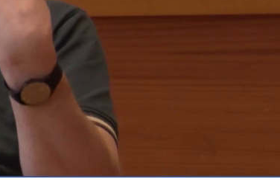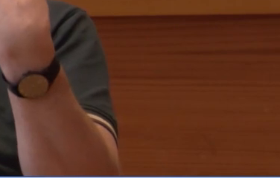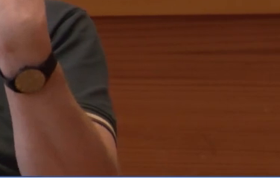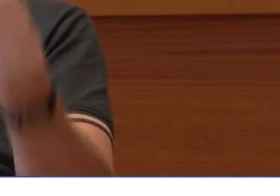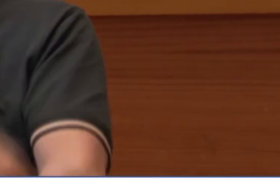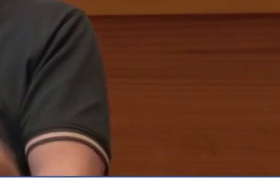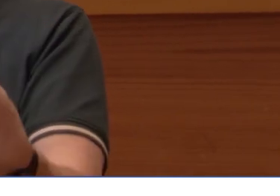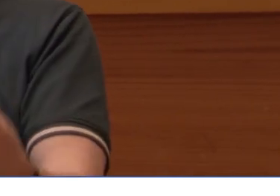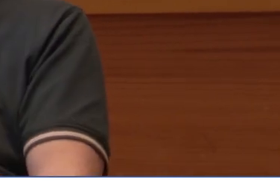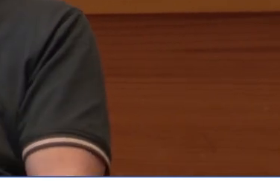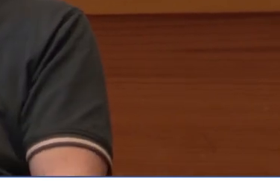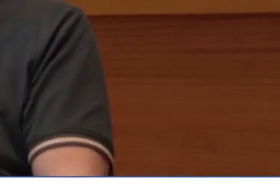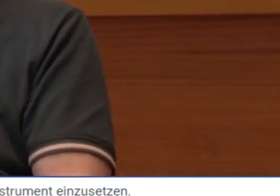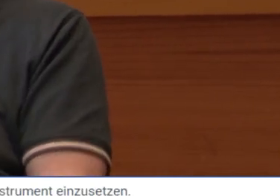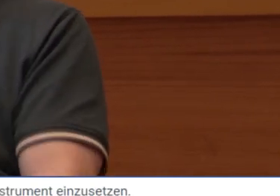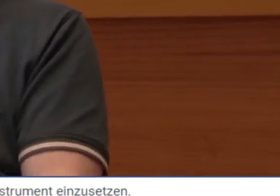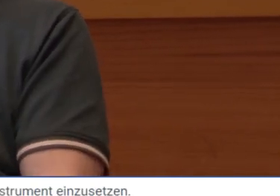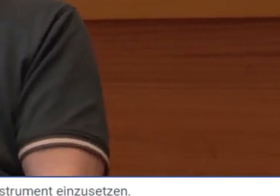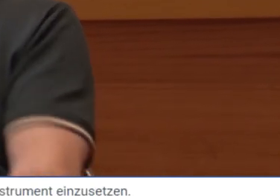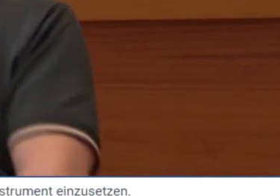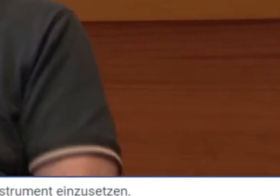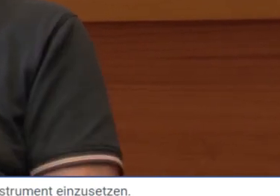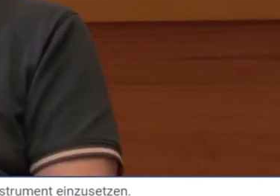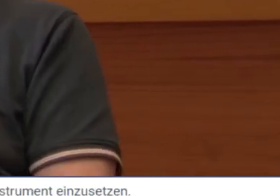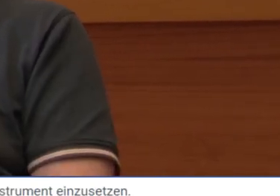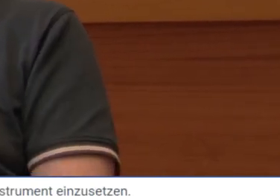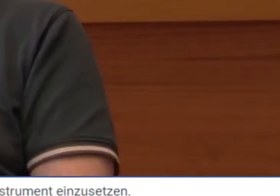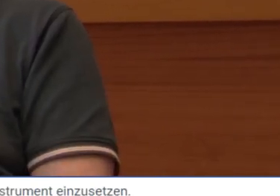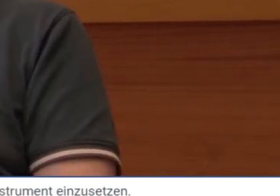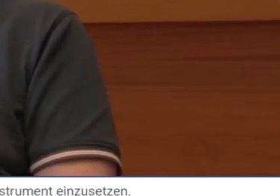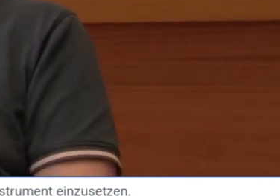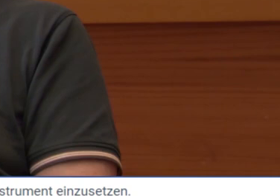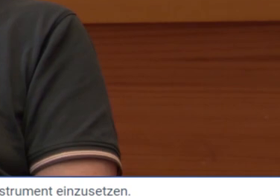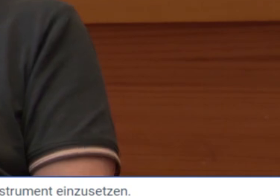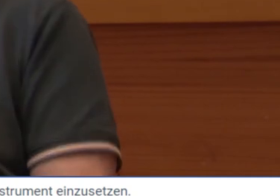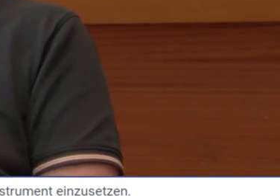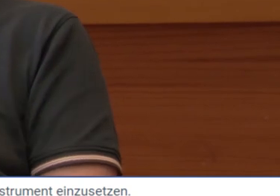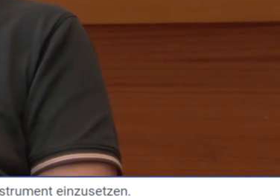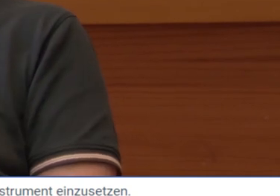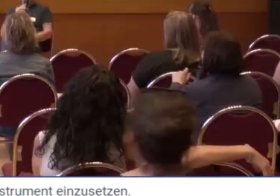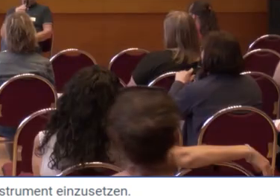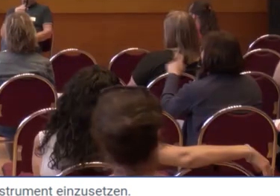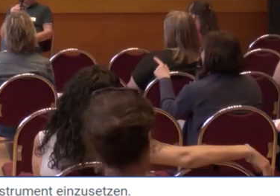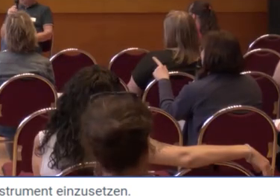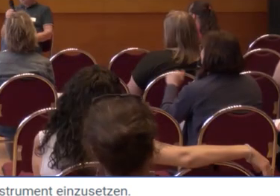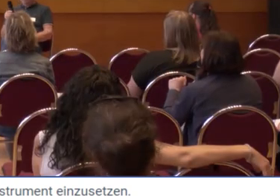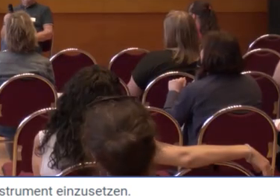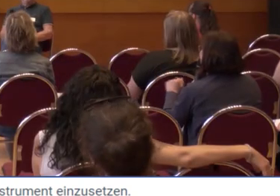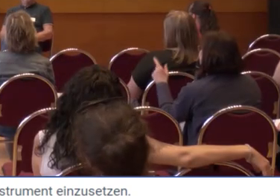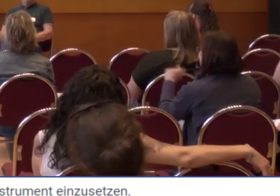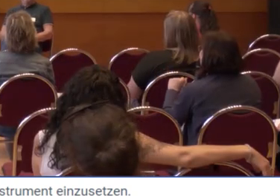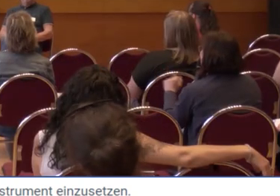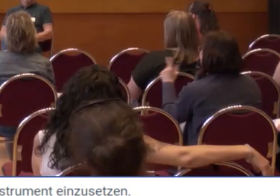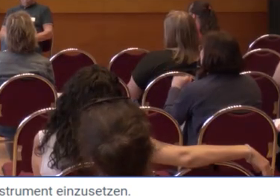die Eltern oder der elternteilende Unterstützung braucht bei der Erziehungsaufgabe so da bin ich wieder bei Frau Dr Michel